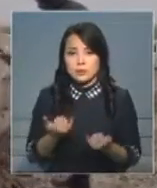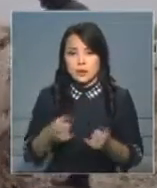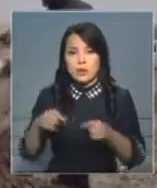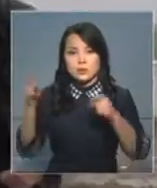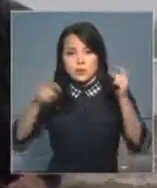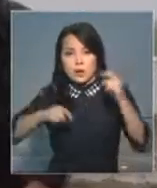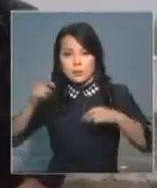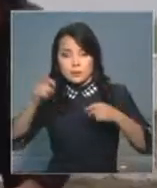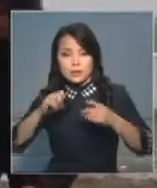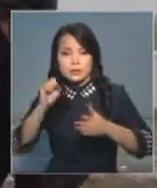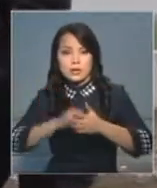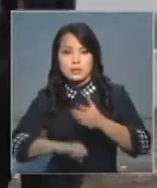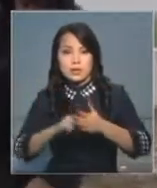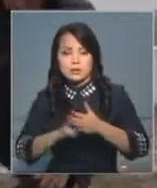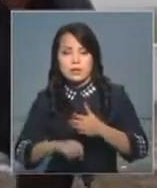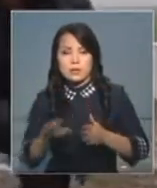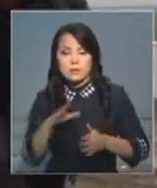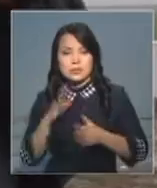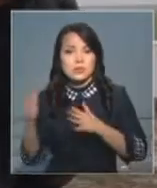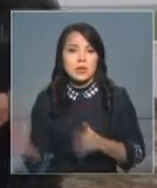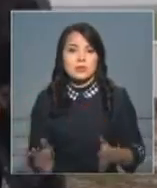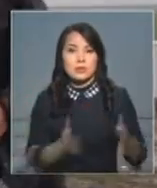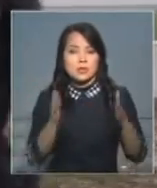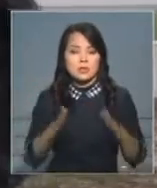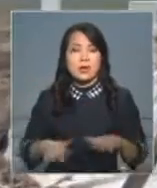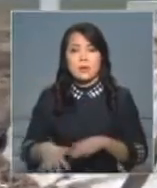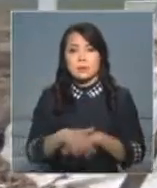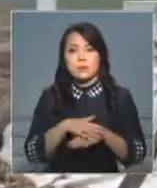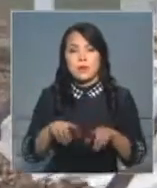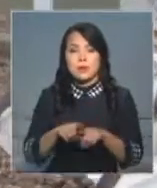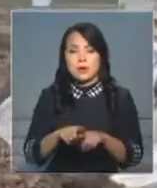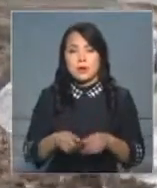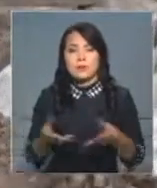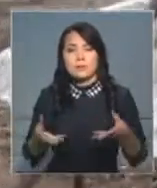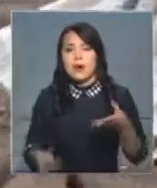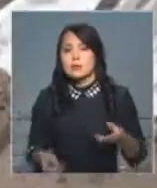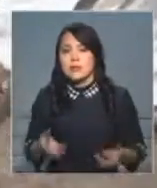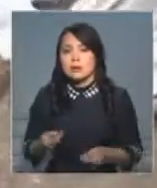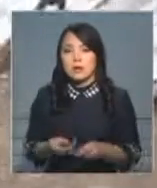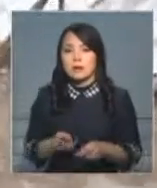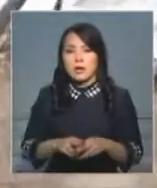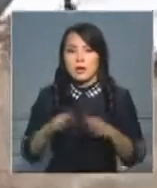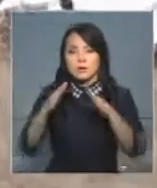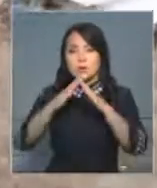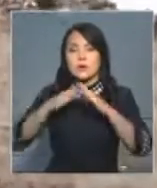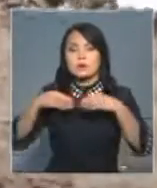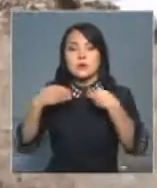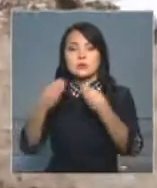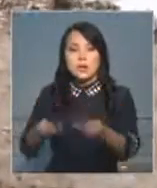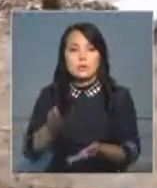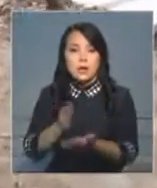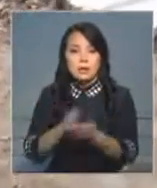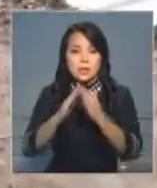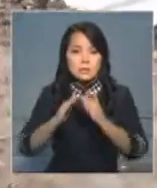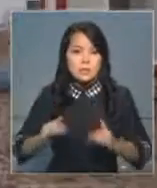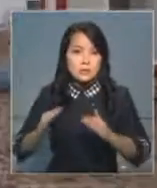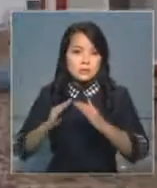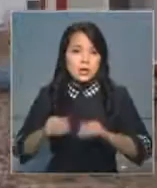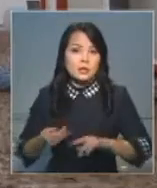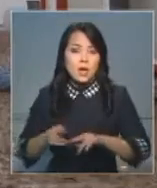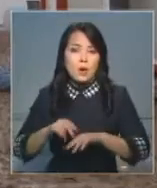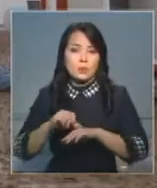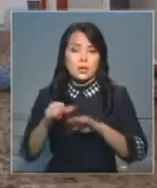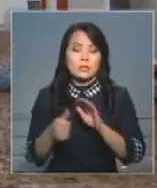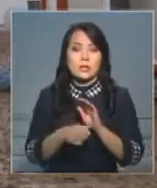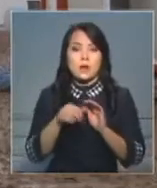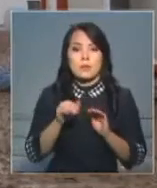Толассыз жауған жаңбыр мен ұйытқы соққан жел аймақты ми батпаққа айналдырып, шатырларды ұшырып жатыр. Мұнда паналап жүрген 16